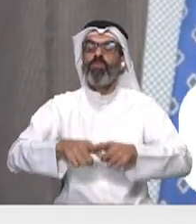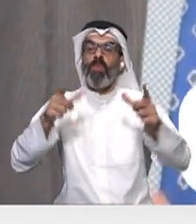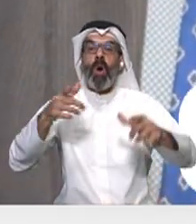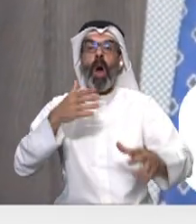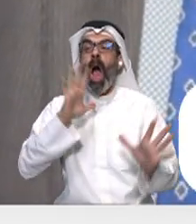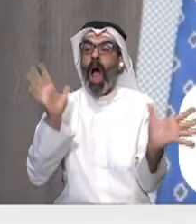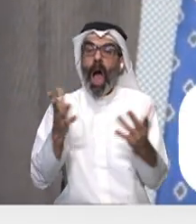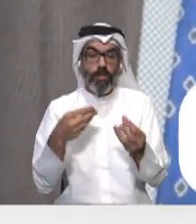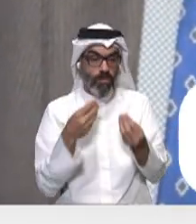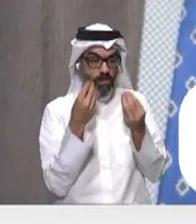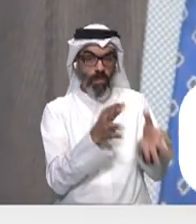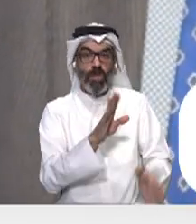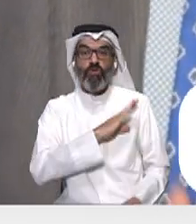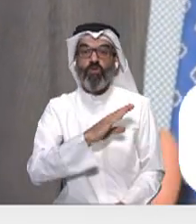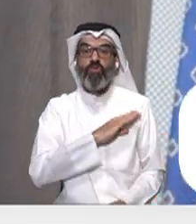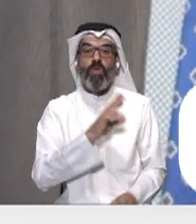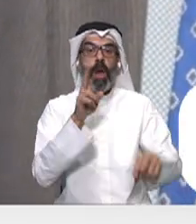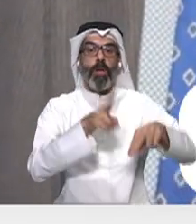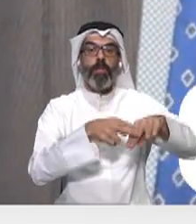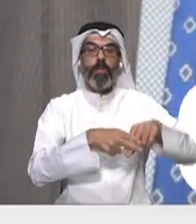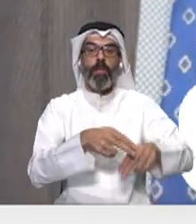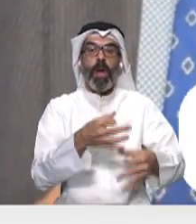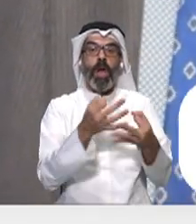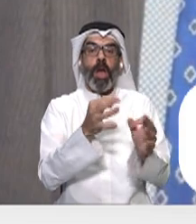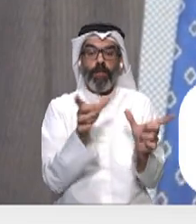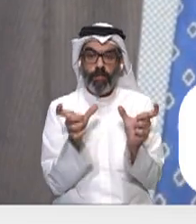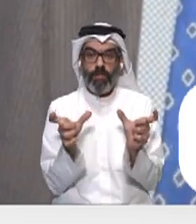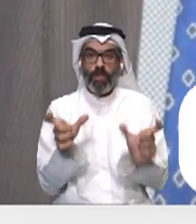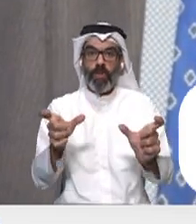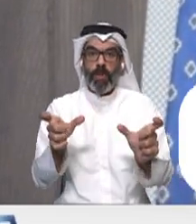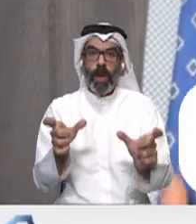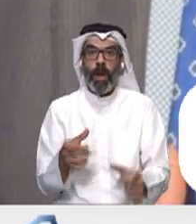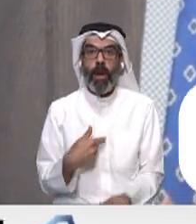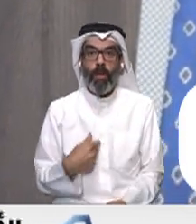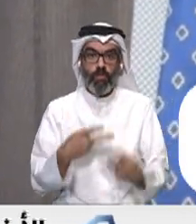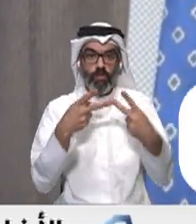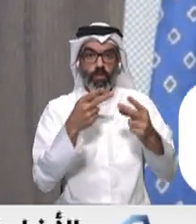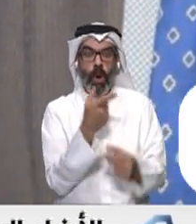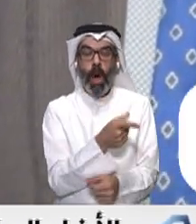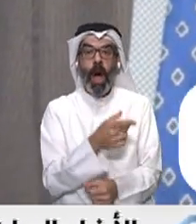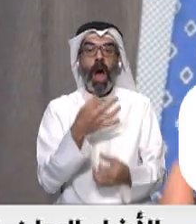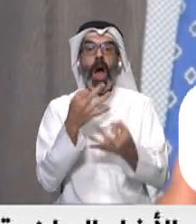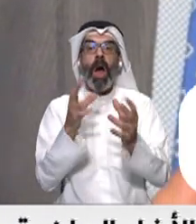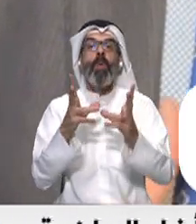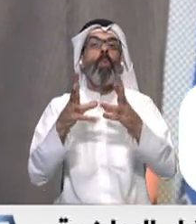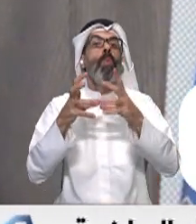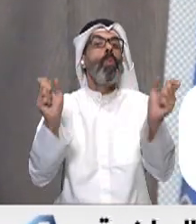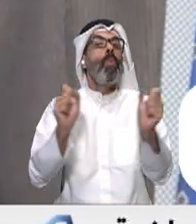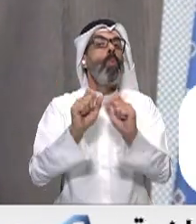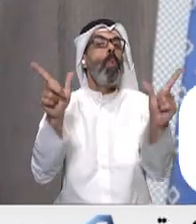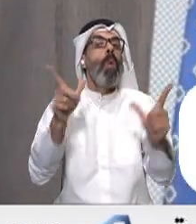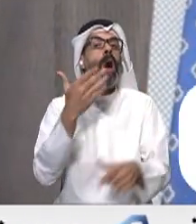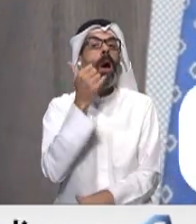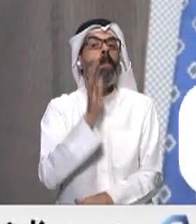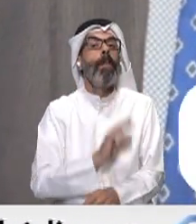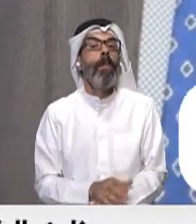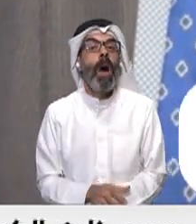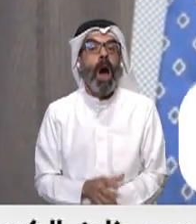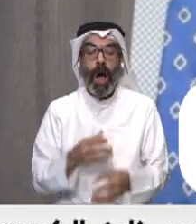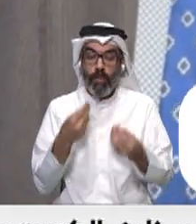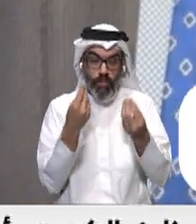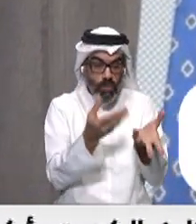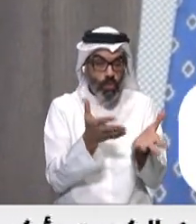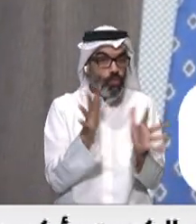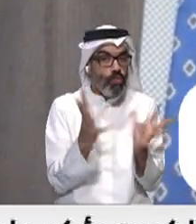المحتل العسكريه للدفاع عن نفسها اذا كانت مقبوله لكنه لم يوضح ما اذا طبيعه هذه الاحتياجات ام